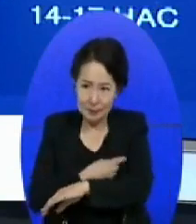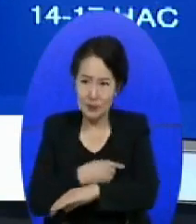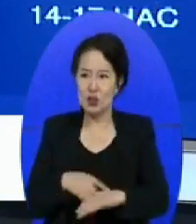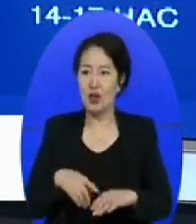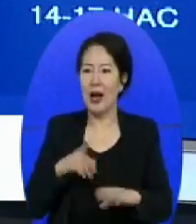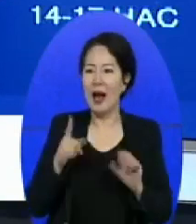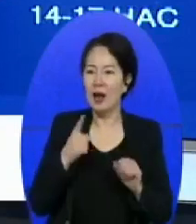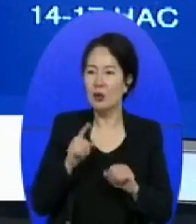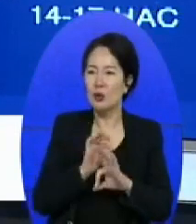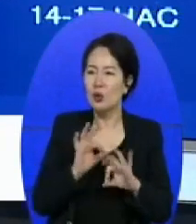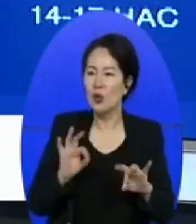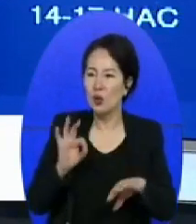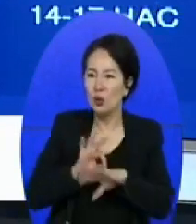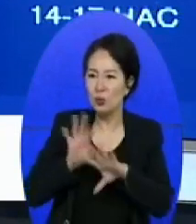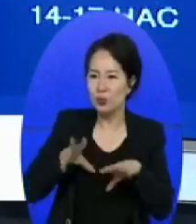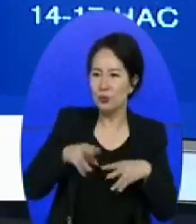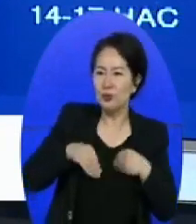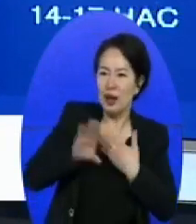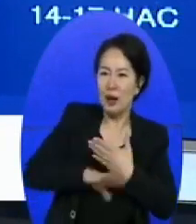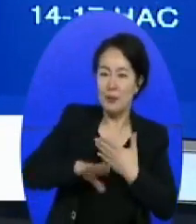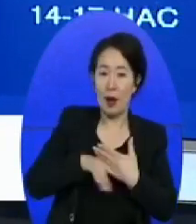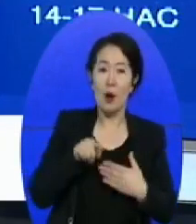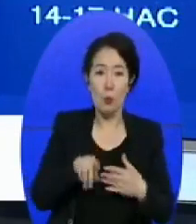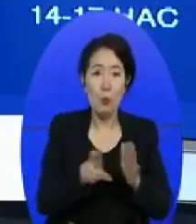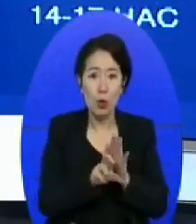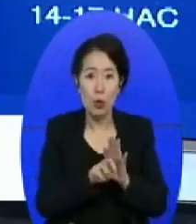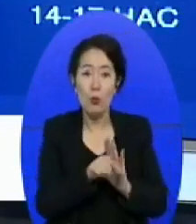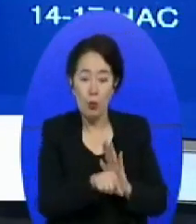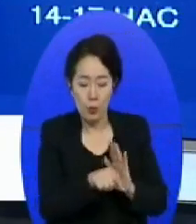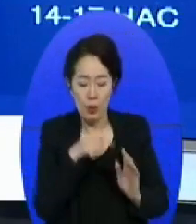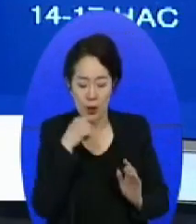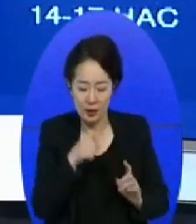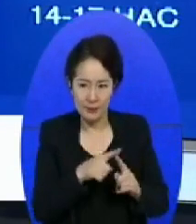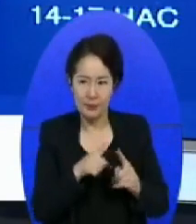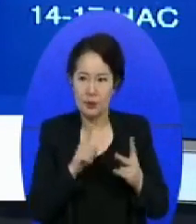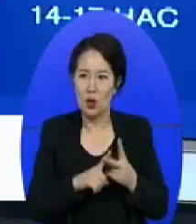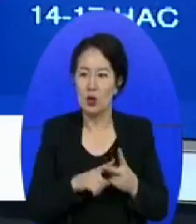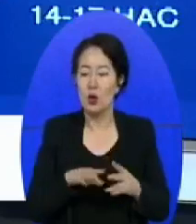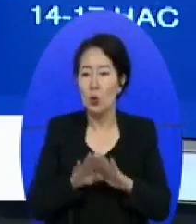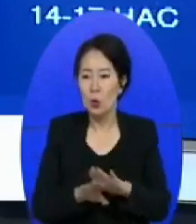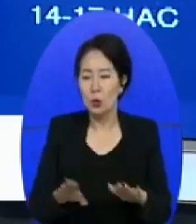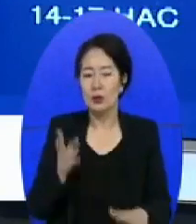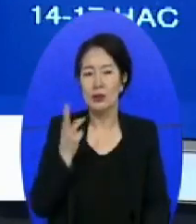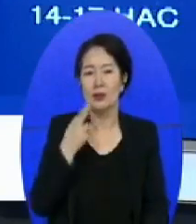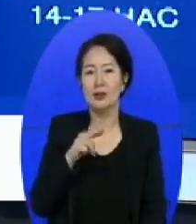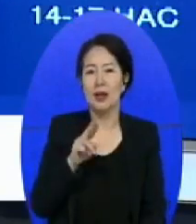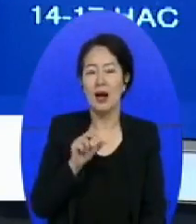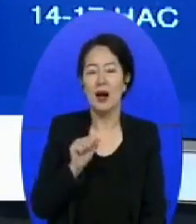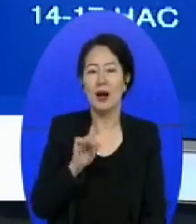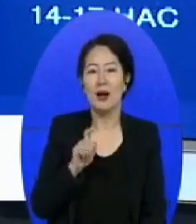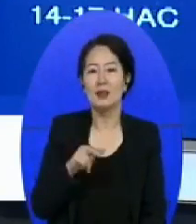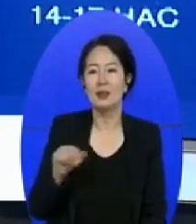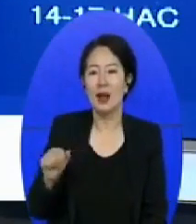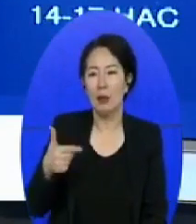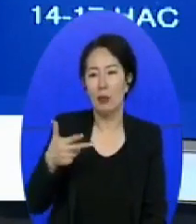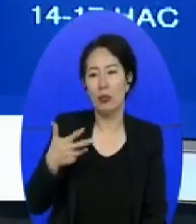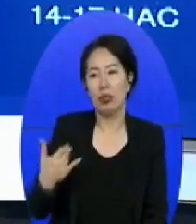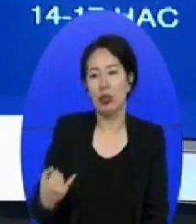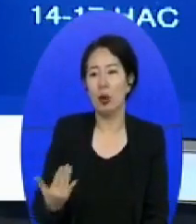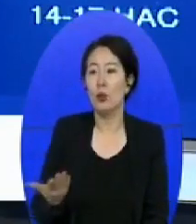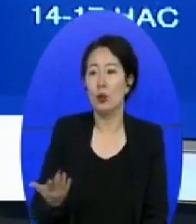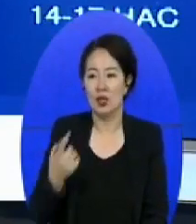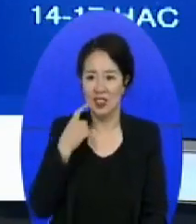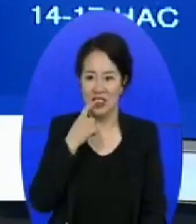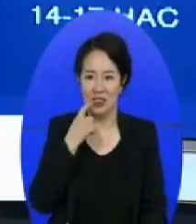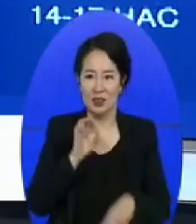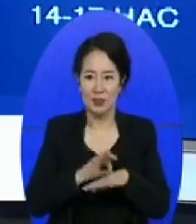туршдаа сэргийлэх боломжтой болдгоо гэж хэлж байгаа юм. За мөн одоо дараагийн хүүхдийн дархлааг системдэг хамгийн системийг муутгадаг зүйл юу вэ нүг гэхээр